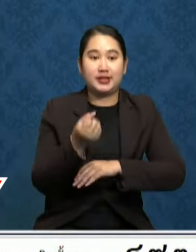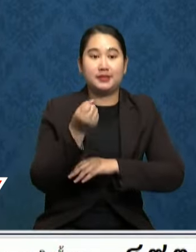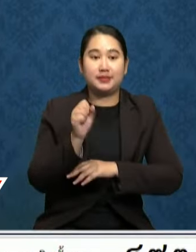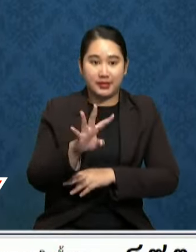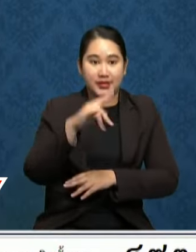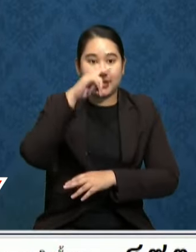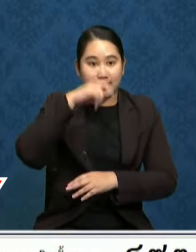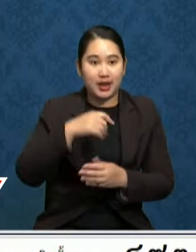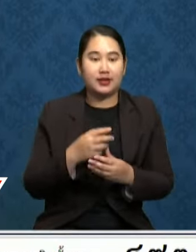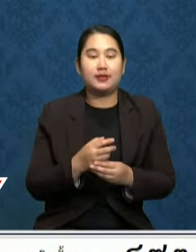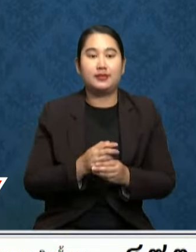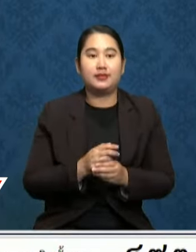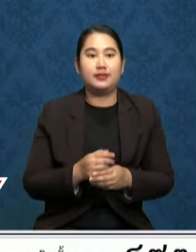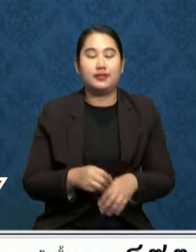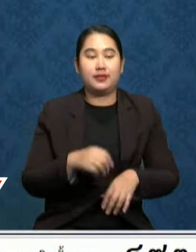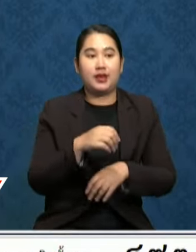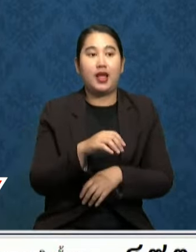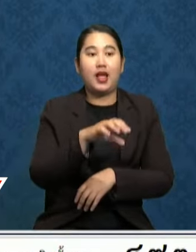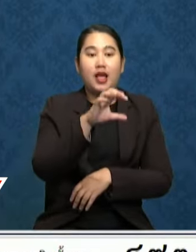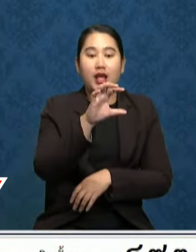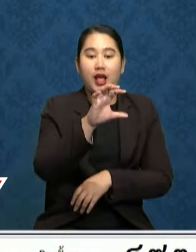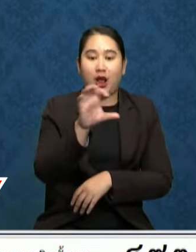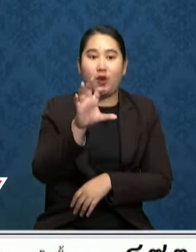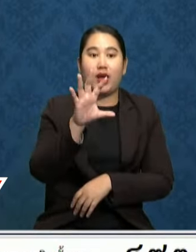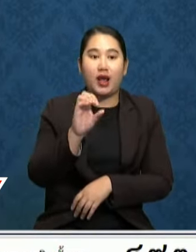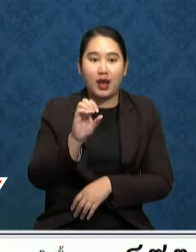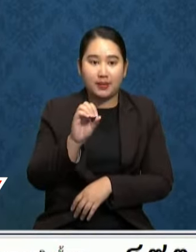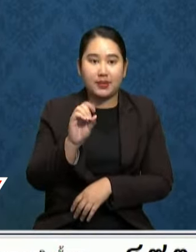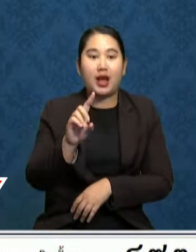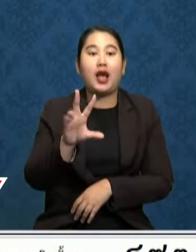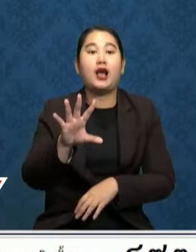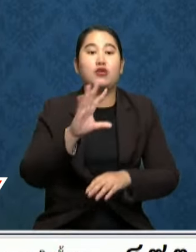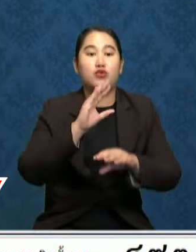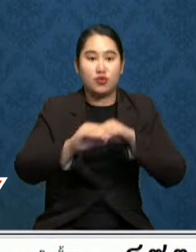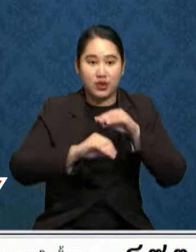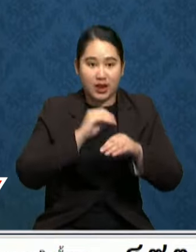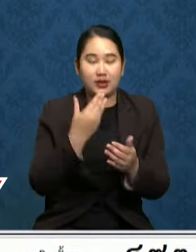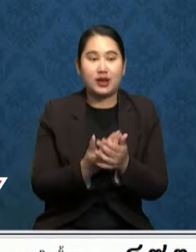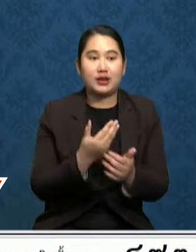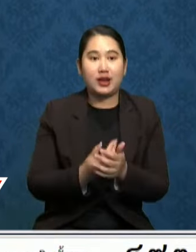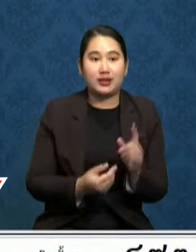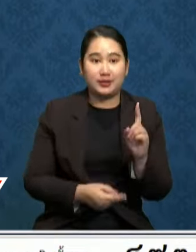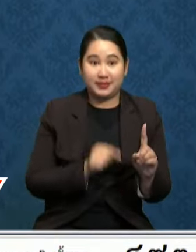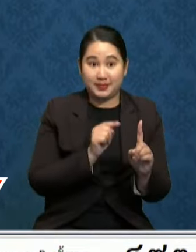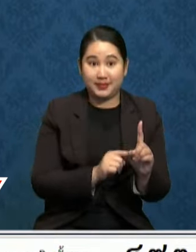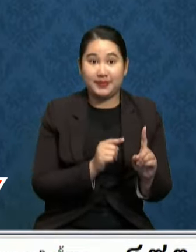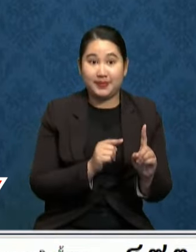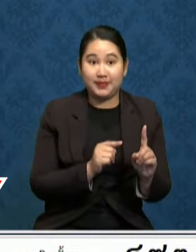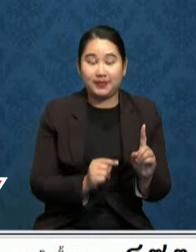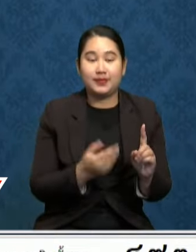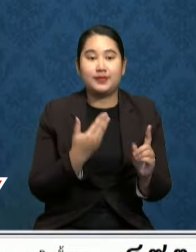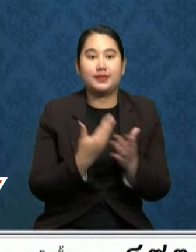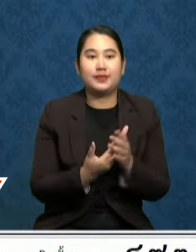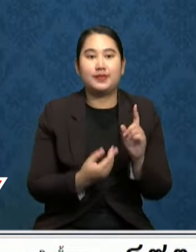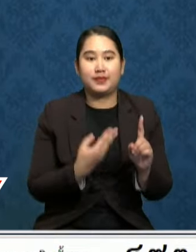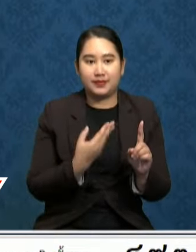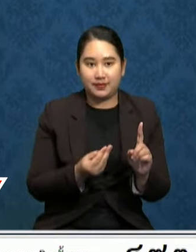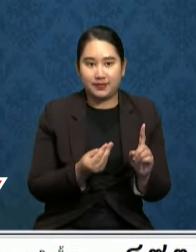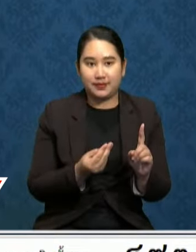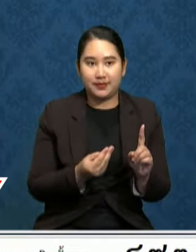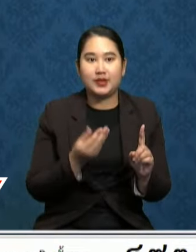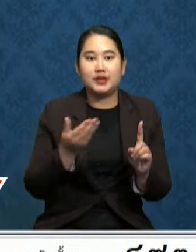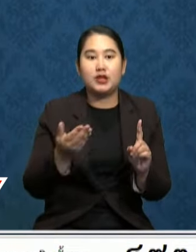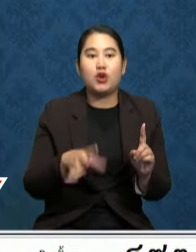ไทยครับจํานวน 525 โครงการราคาต่อต้นเสาไฟต้นหนึ ฮเฉลยอยู่ที่ต้นละ